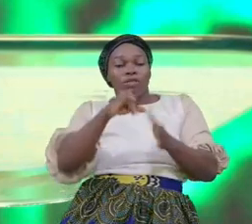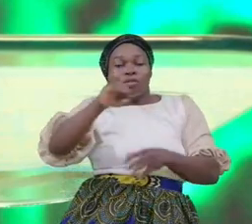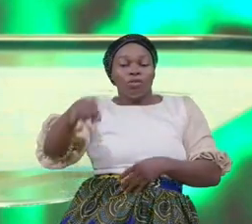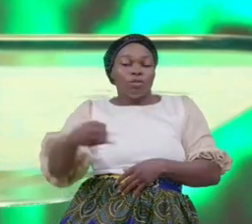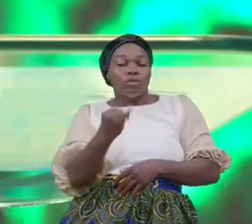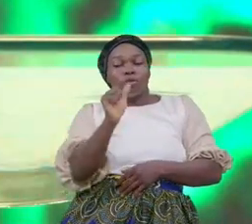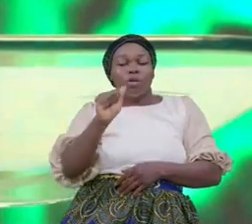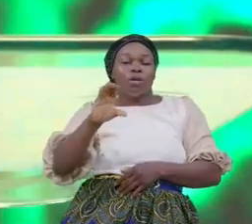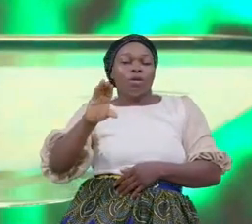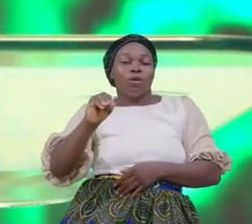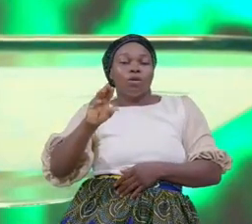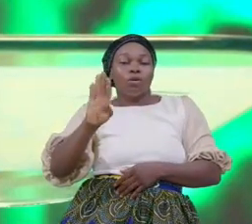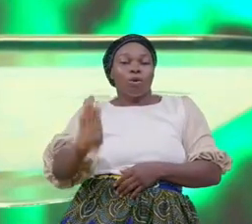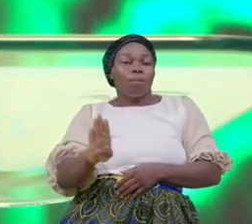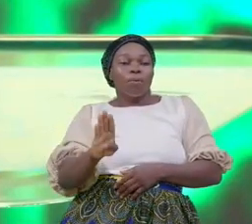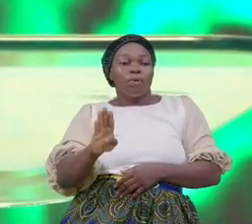Israël.